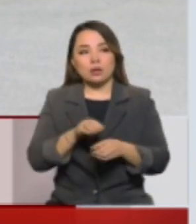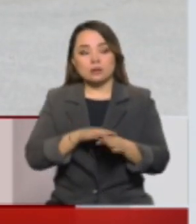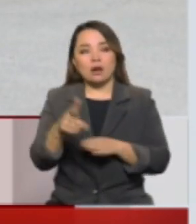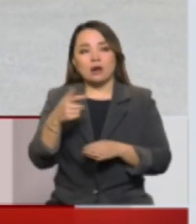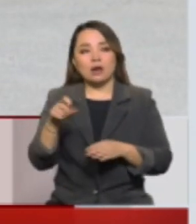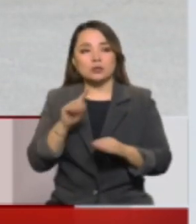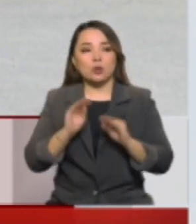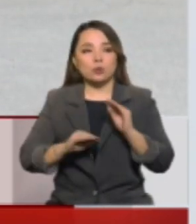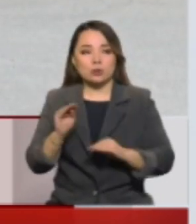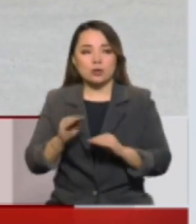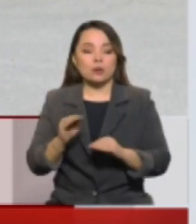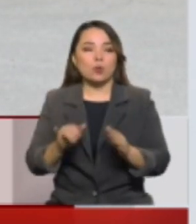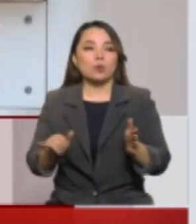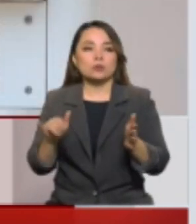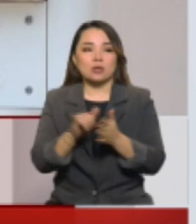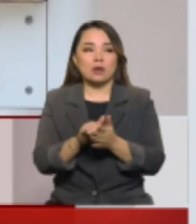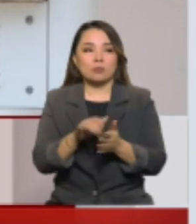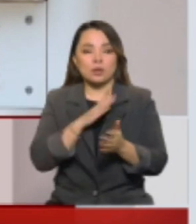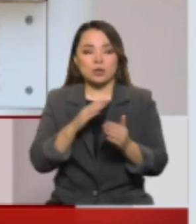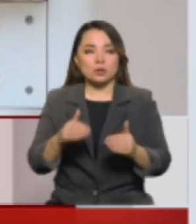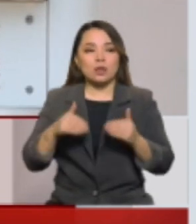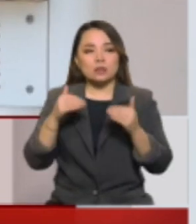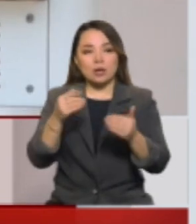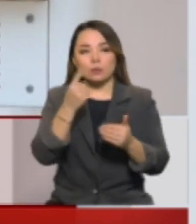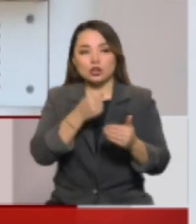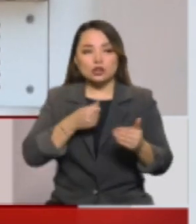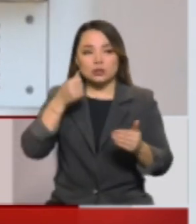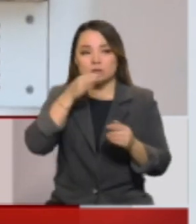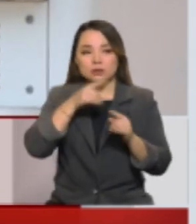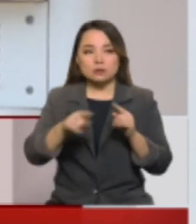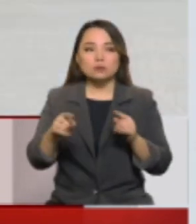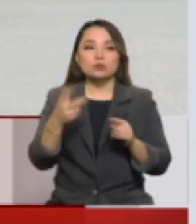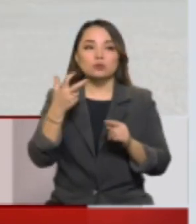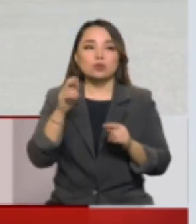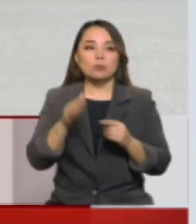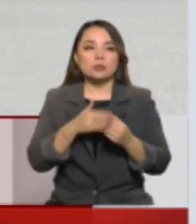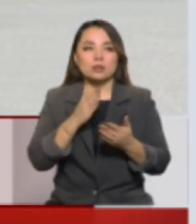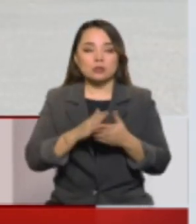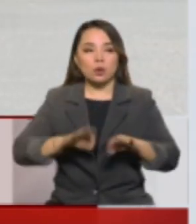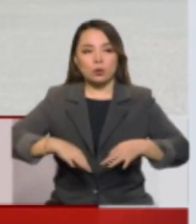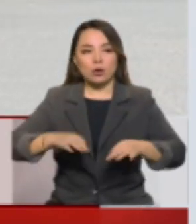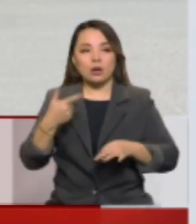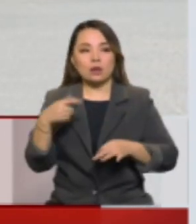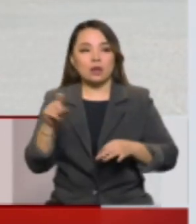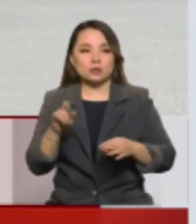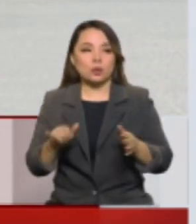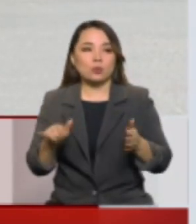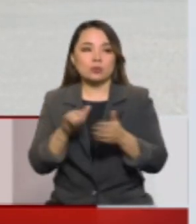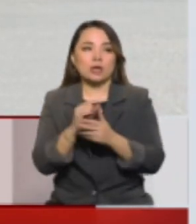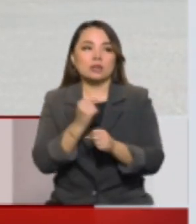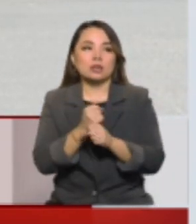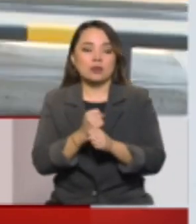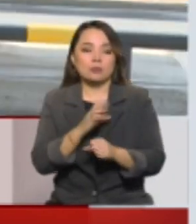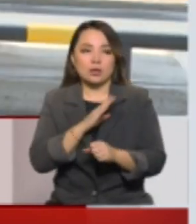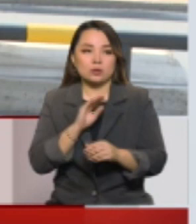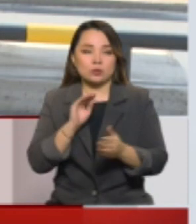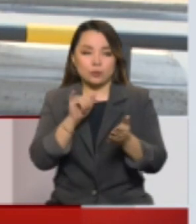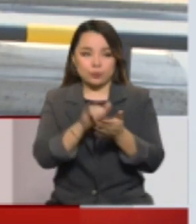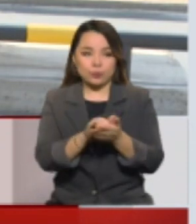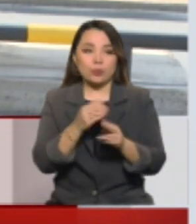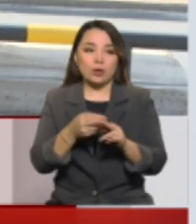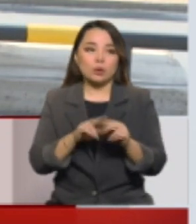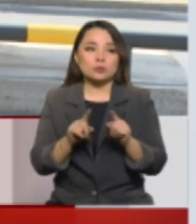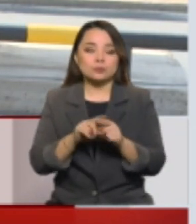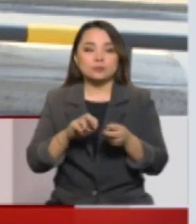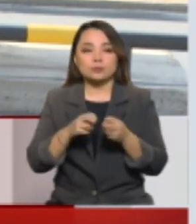газ құрылғыларынан орнатуынан өсіп кеткен. Бір жылдың ішінде 300 мыңнан астам көлікке газ құрылғысы орнатылыпты. Сондықтан бұл